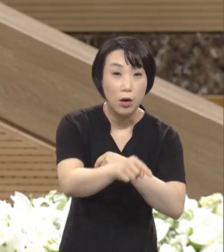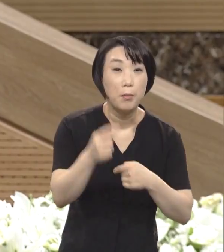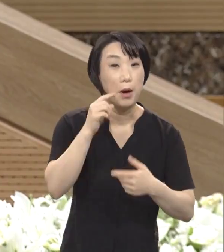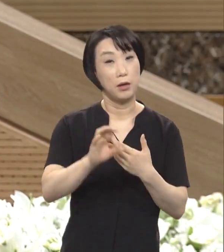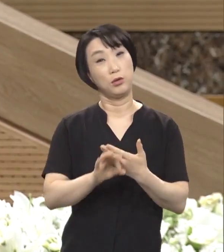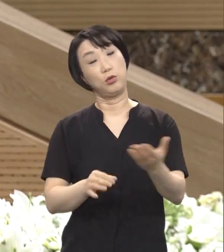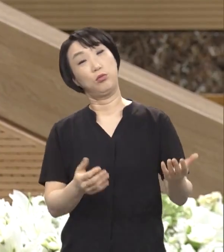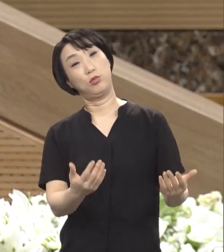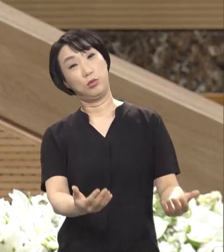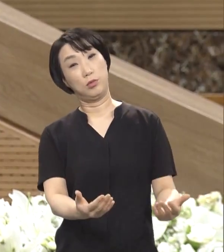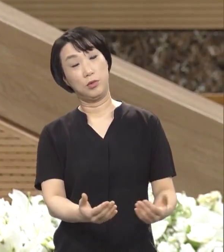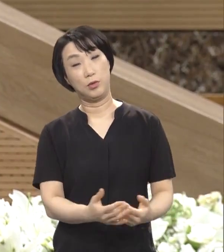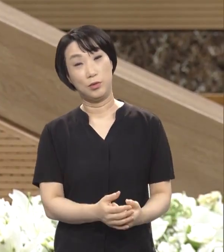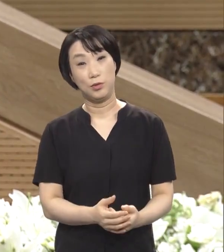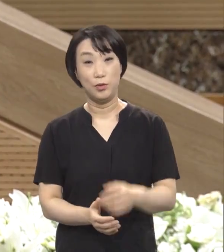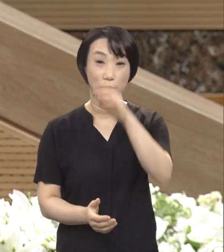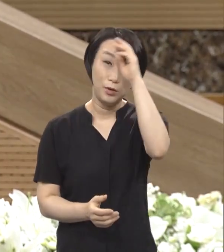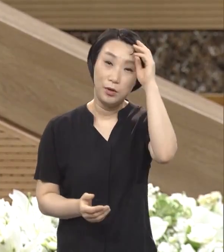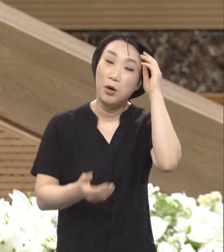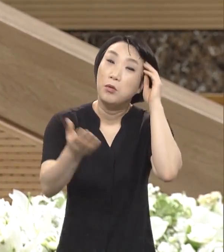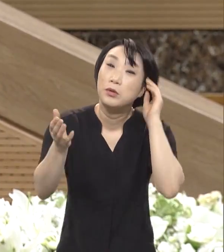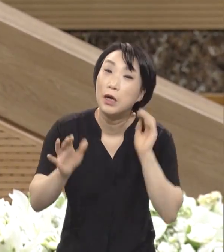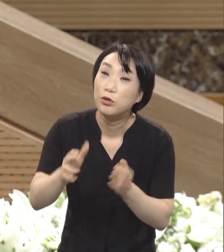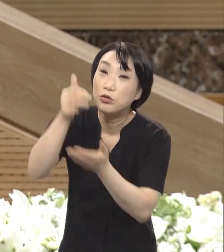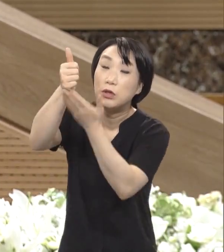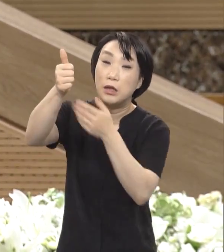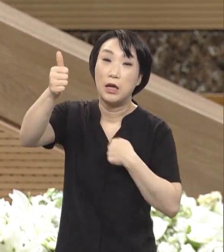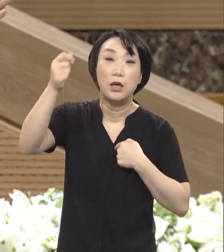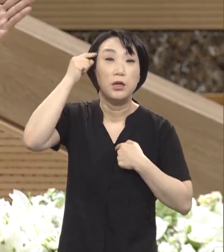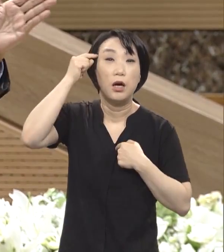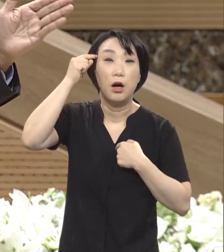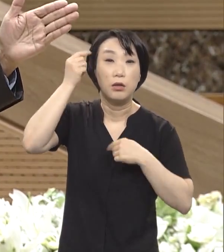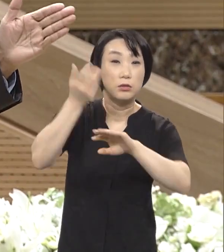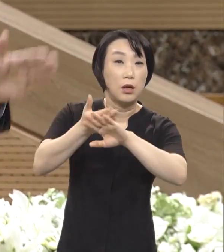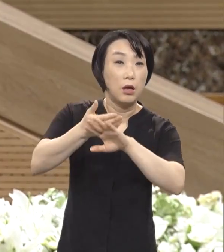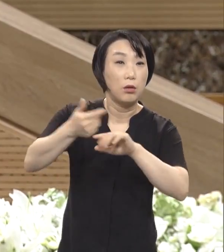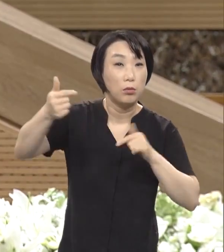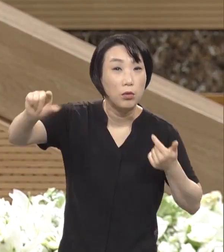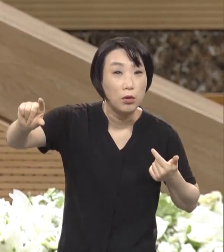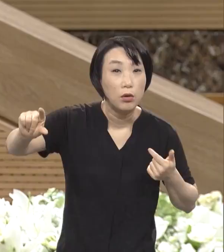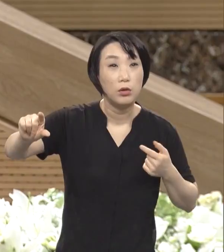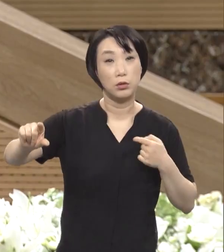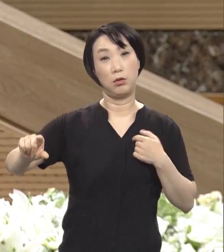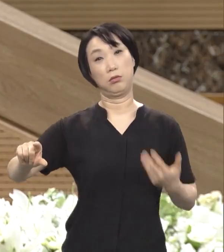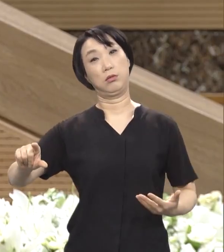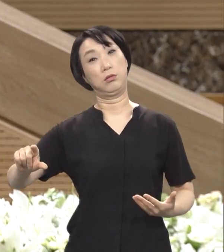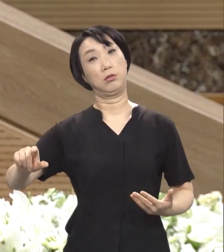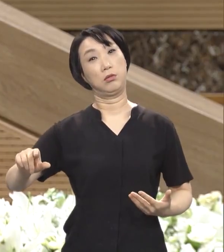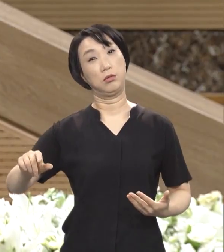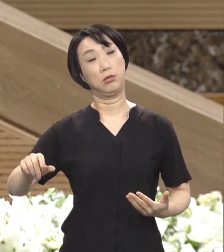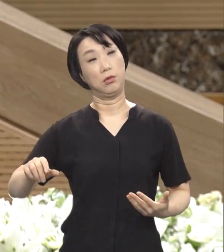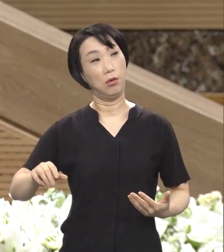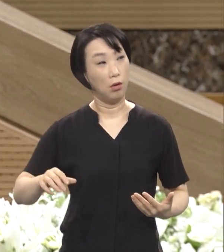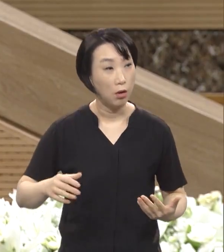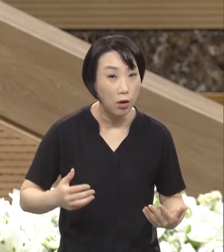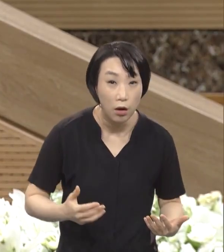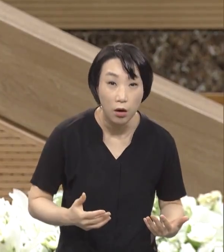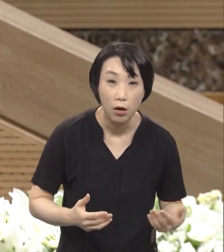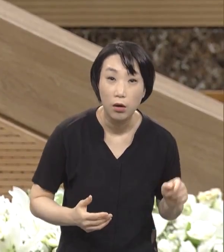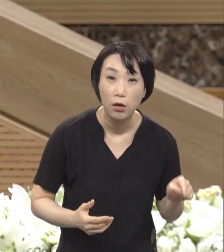만약에 우리 주님과 나와 생각이 다르다면 이 사람이